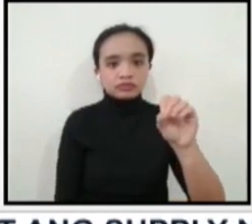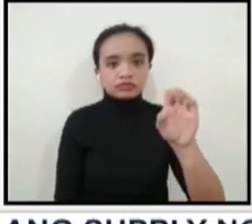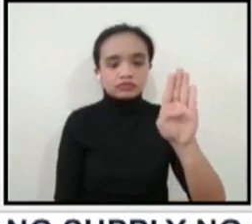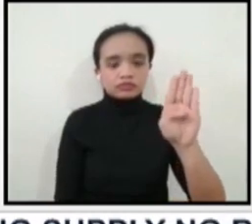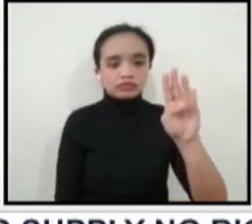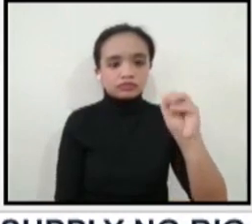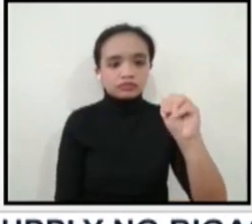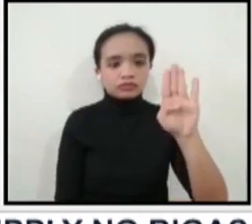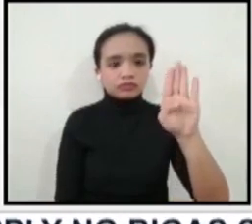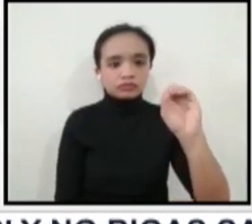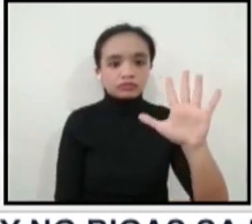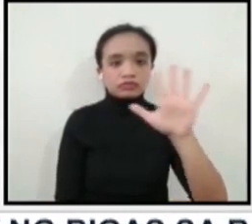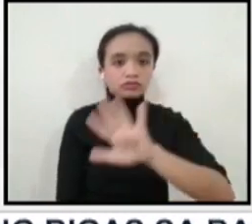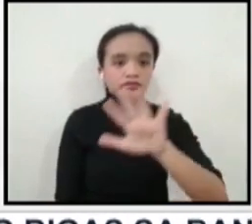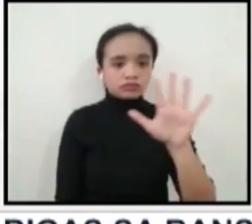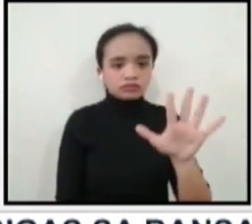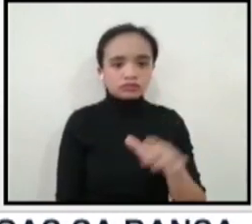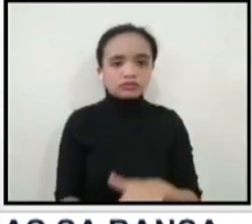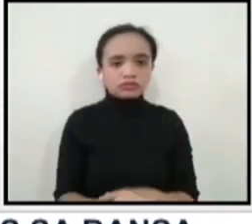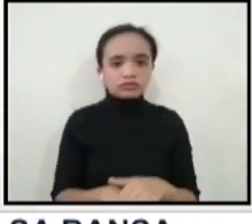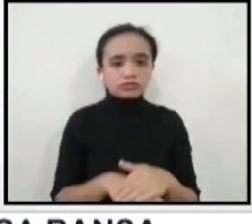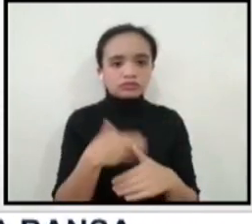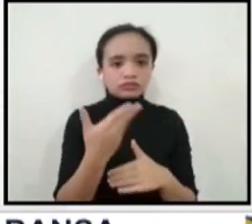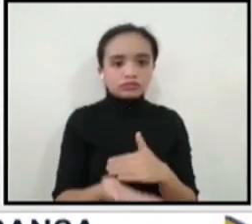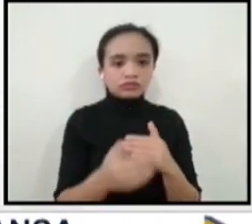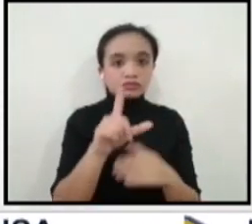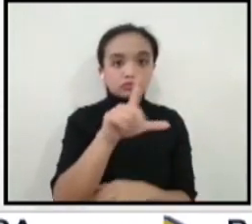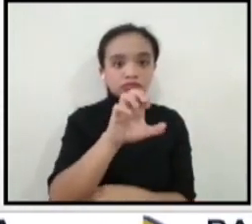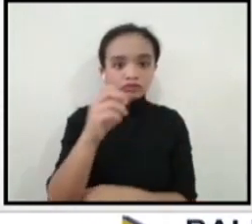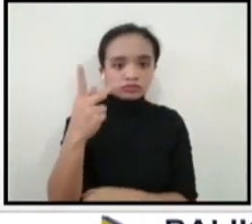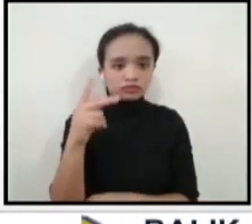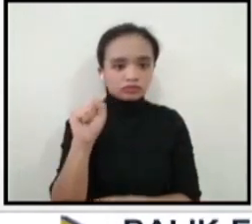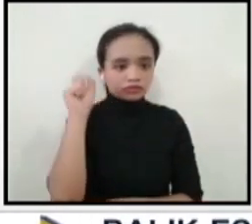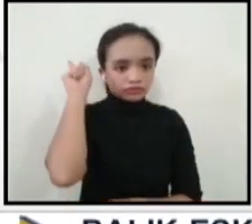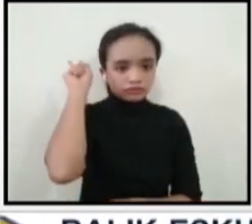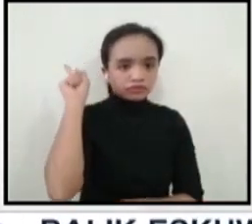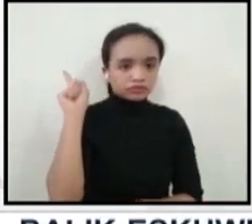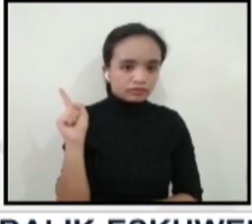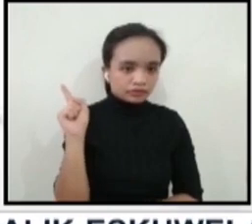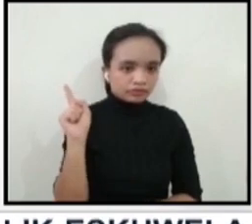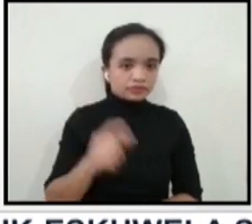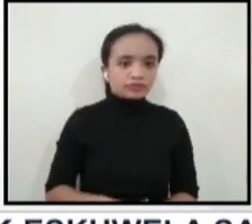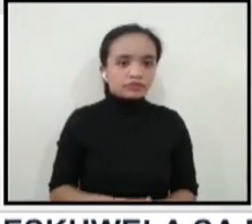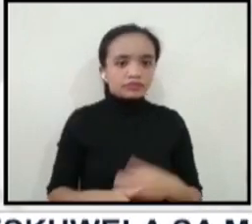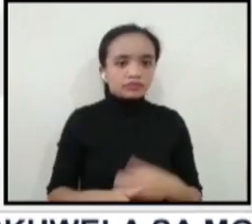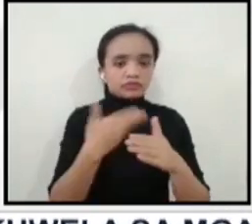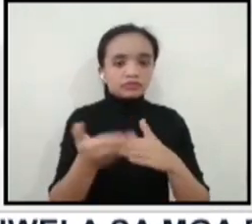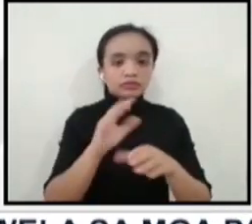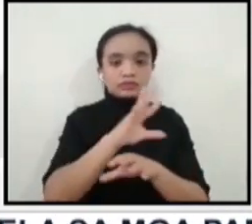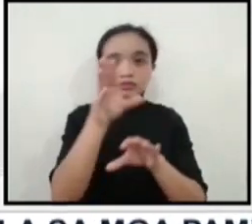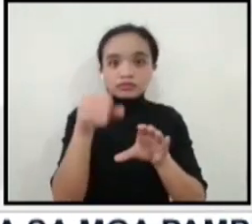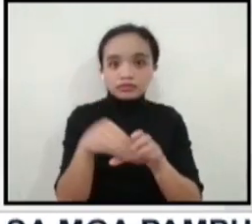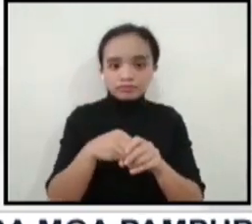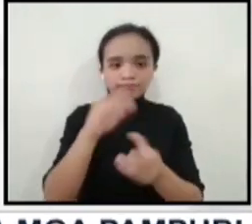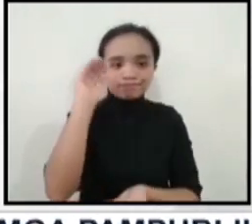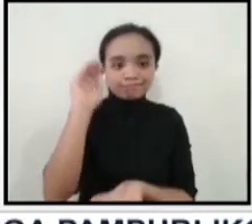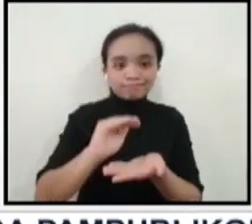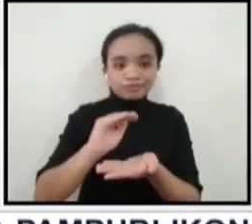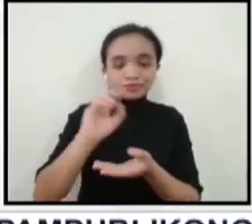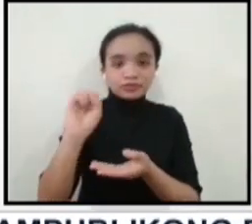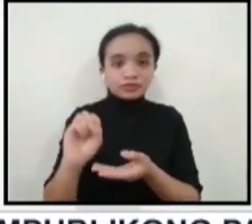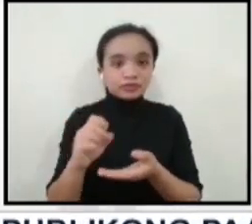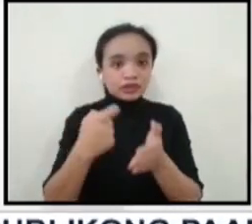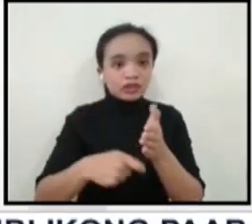kada kilo. 100 pesos naman ang kada kilo ng leeks. Kabilang pa sa mga bumaba ang presyo dahil sa dami